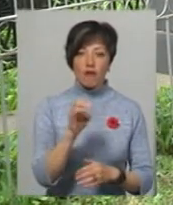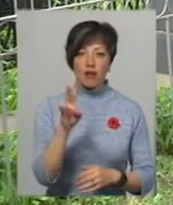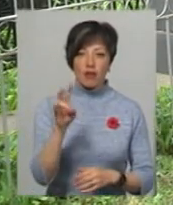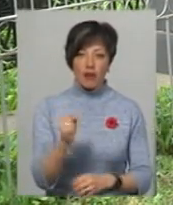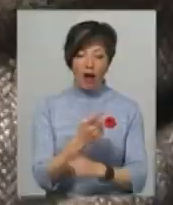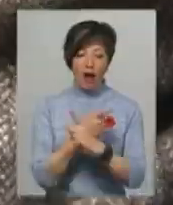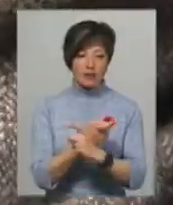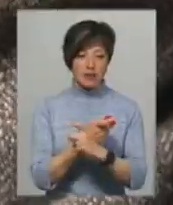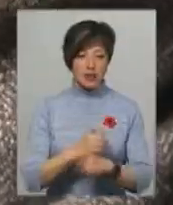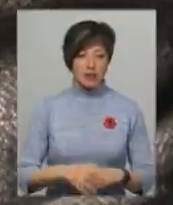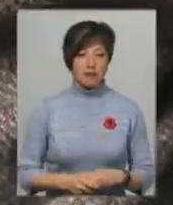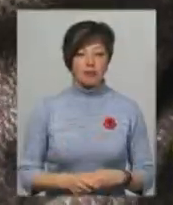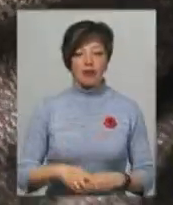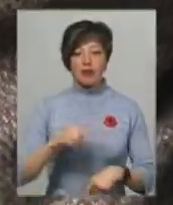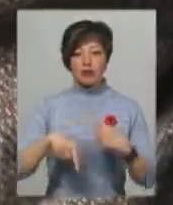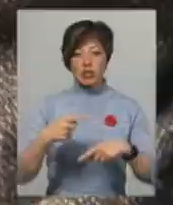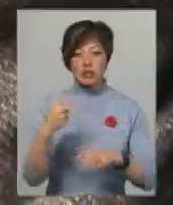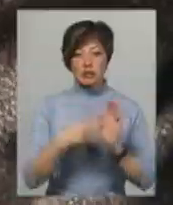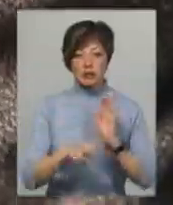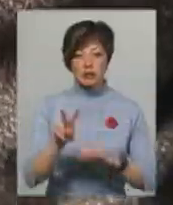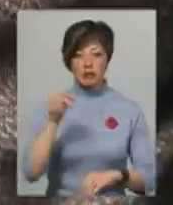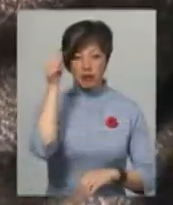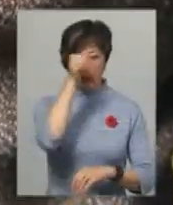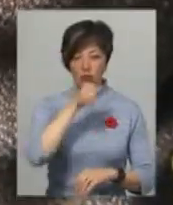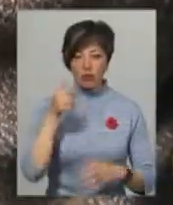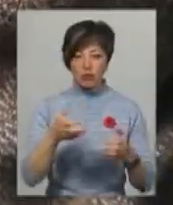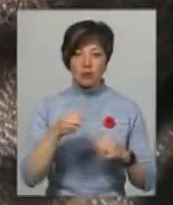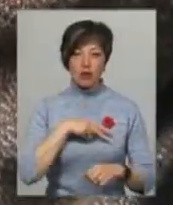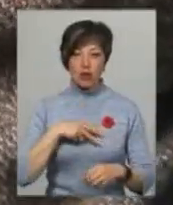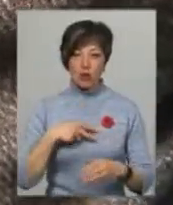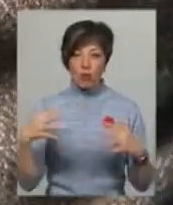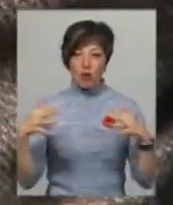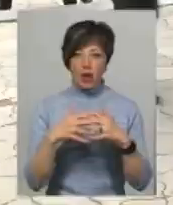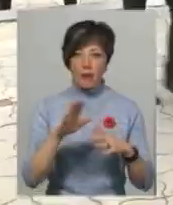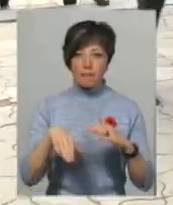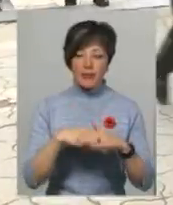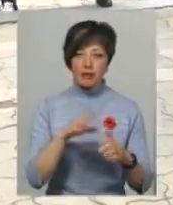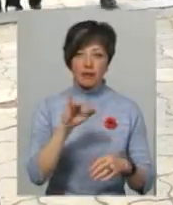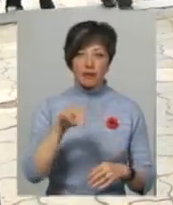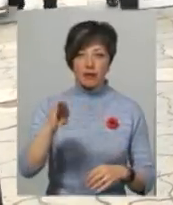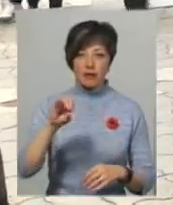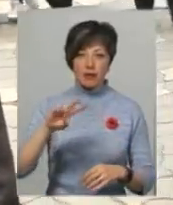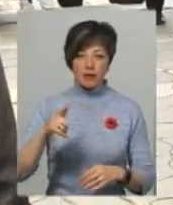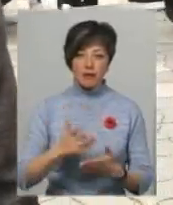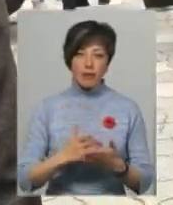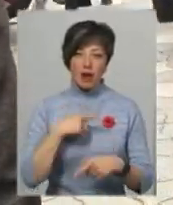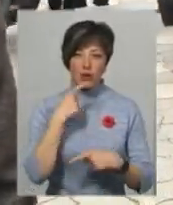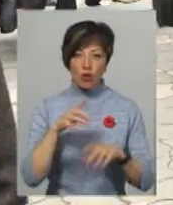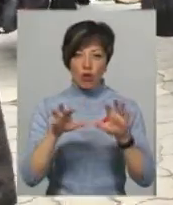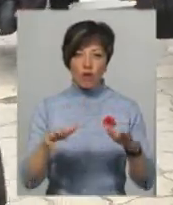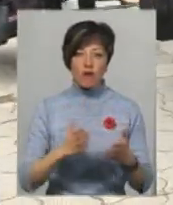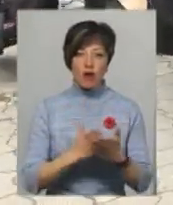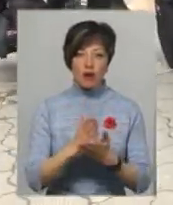в Австрії. Через 72 роки чоловік отримав нагороду за бої під Відним, каже голова Ярмолинецької районної ради ветеранів Петро